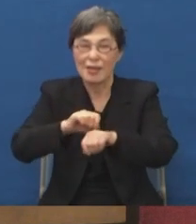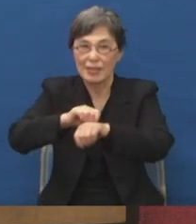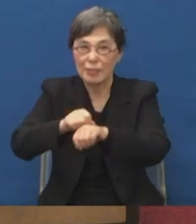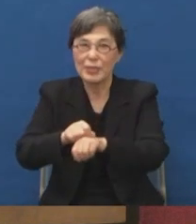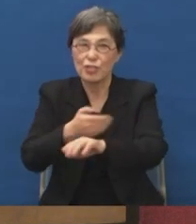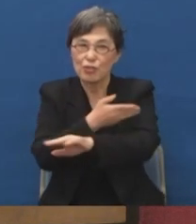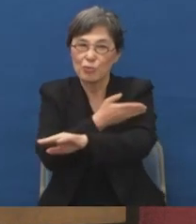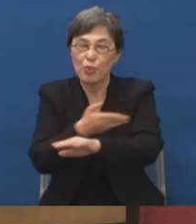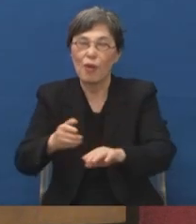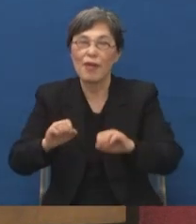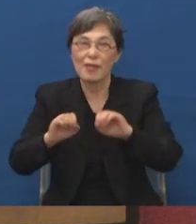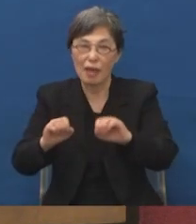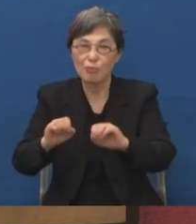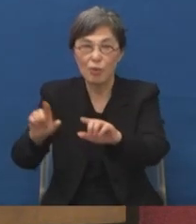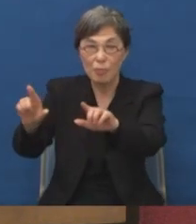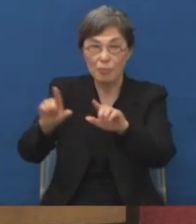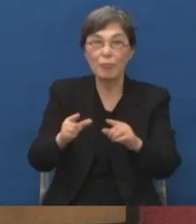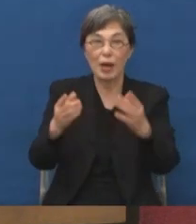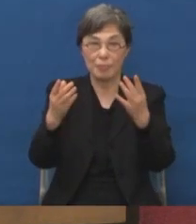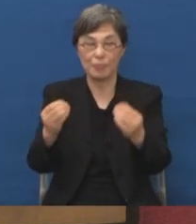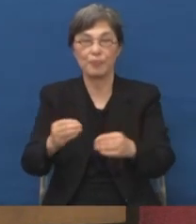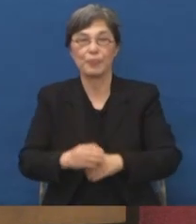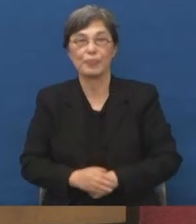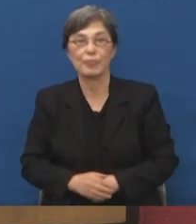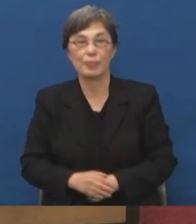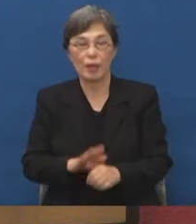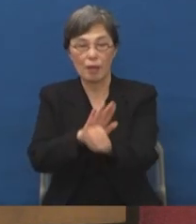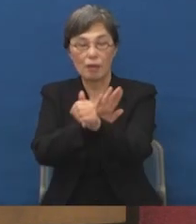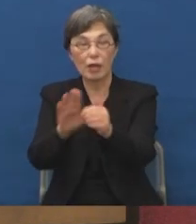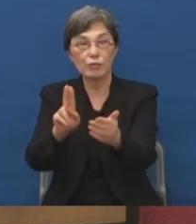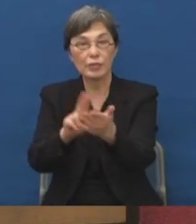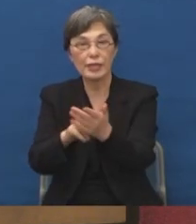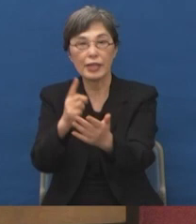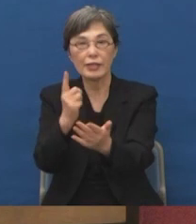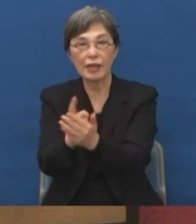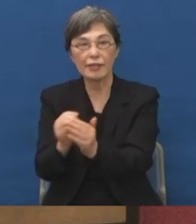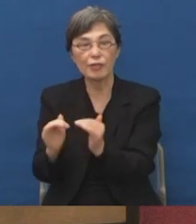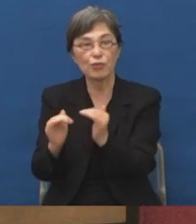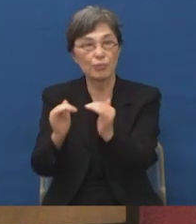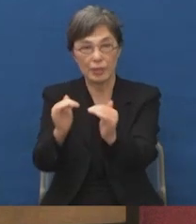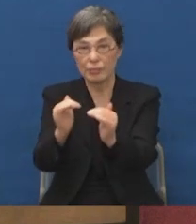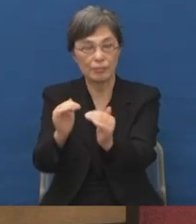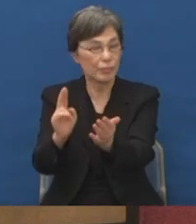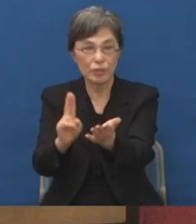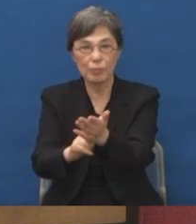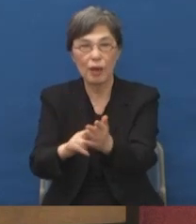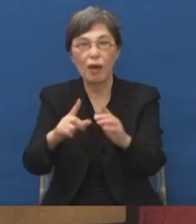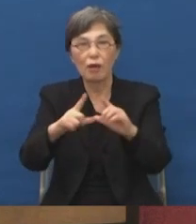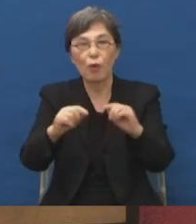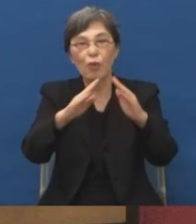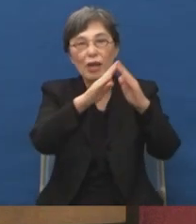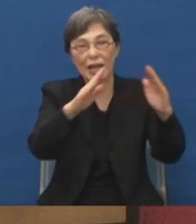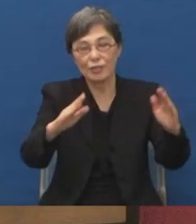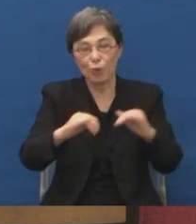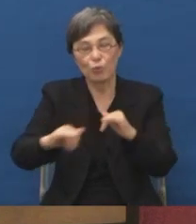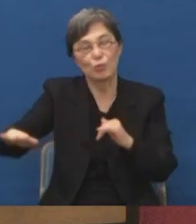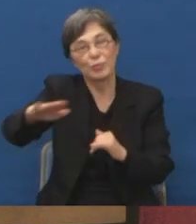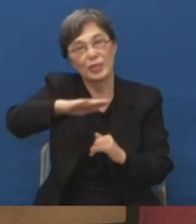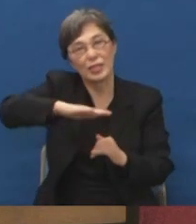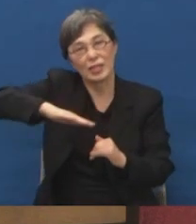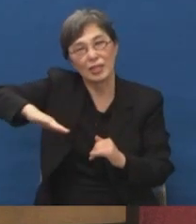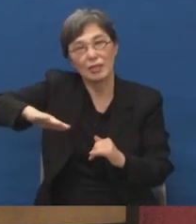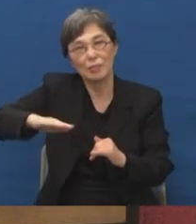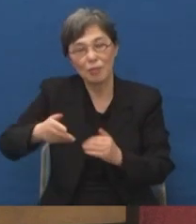セスを経ると述べましたが、閣議決定のみで進めるということは、国会と国民と国会に諮ら